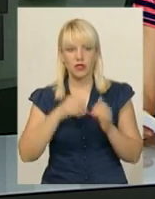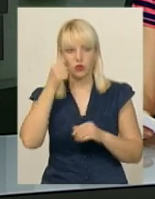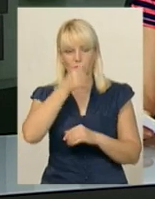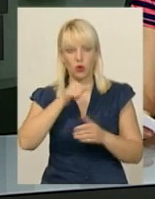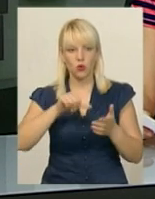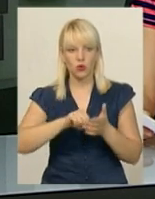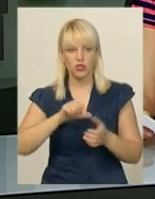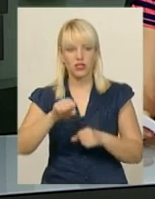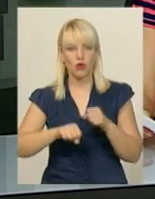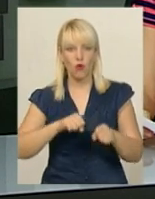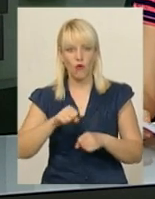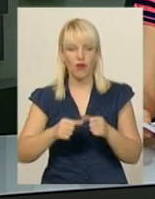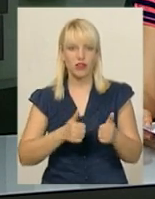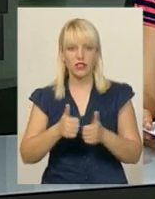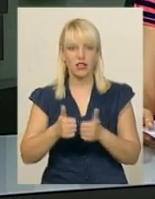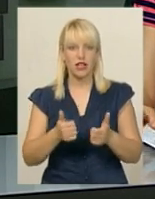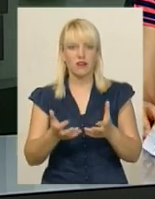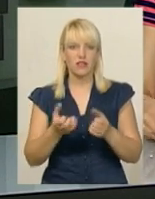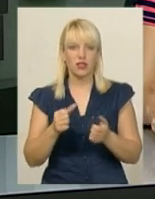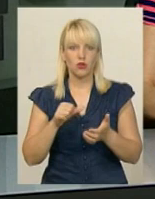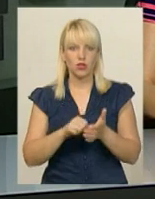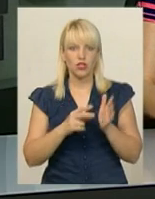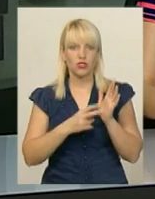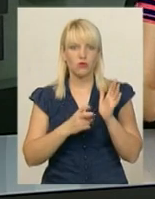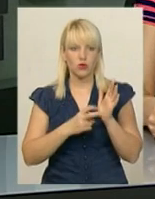участь у велозаїзді взяли близько 700 учасників.